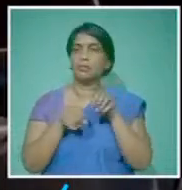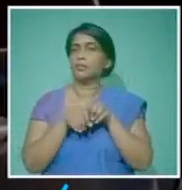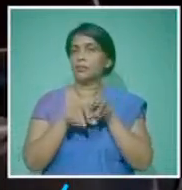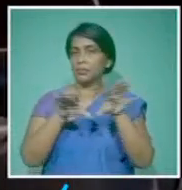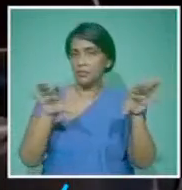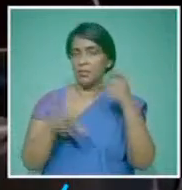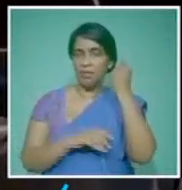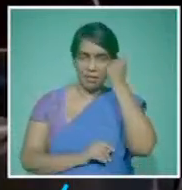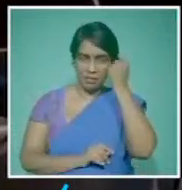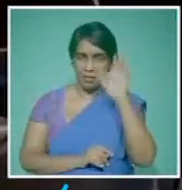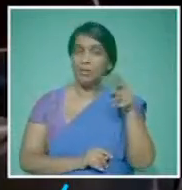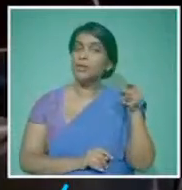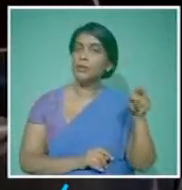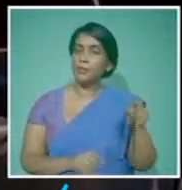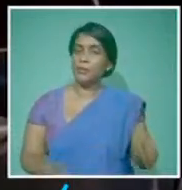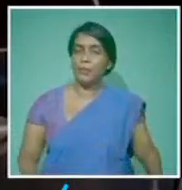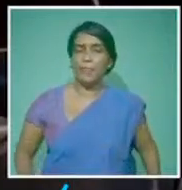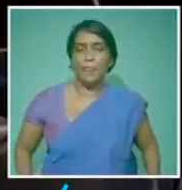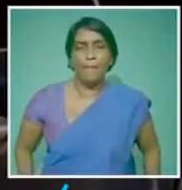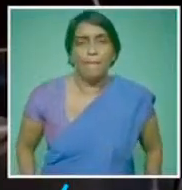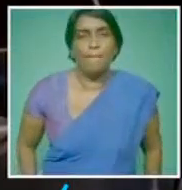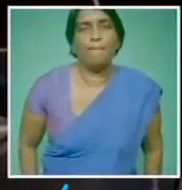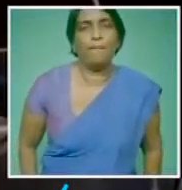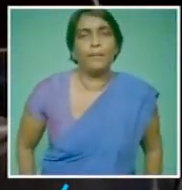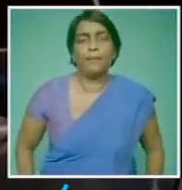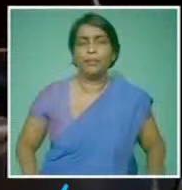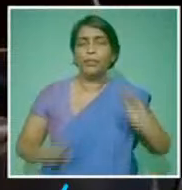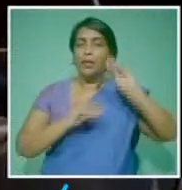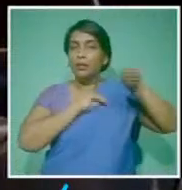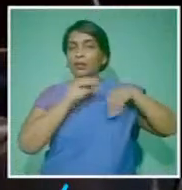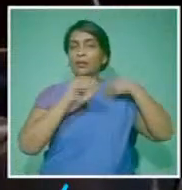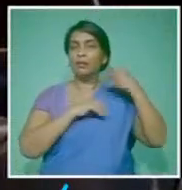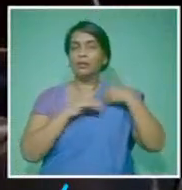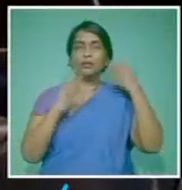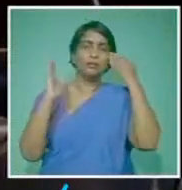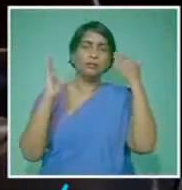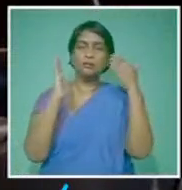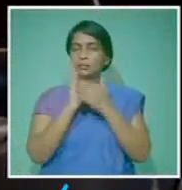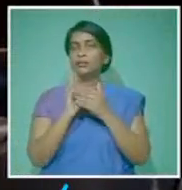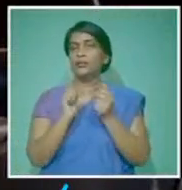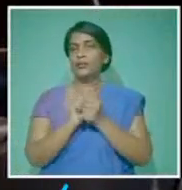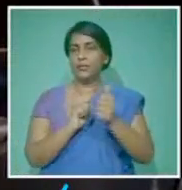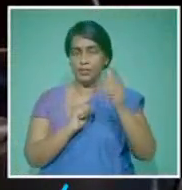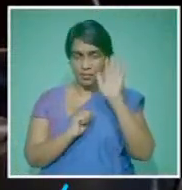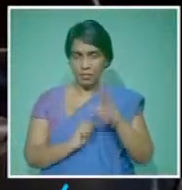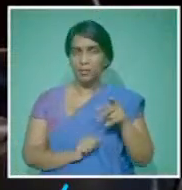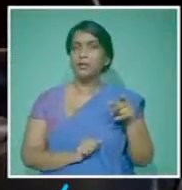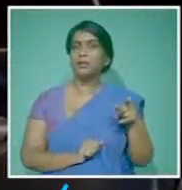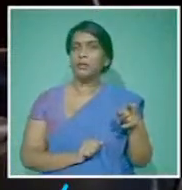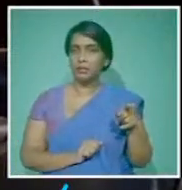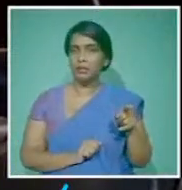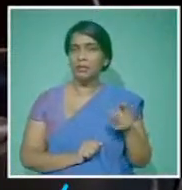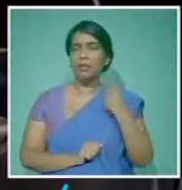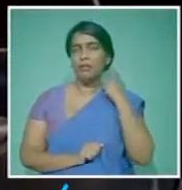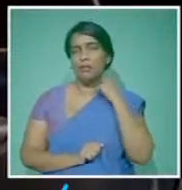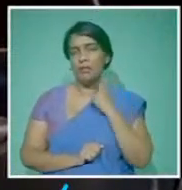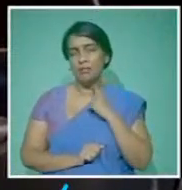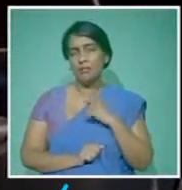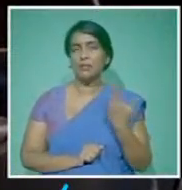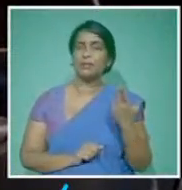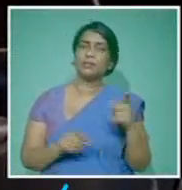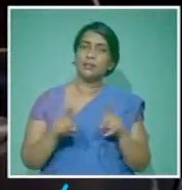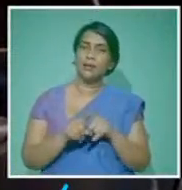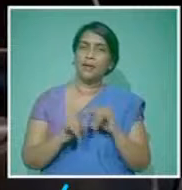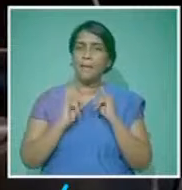තියෙන අදහස. ඒ කියන්නේ ඔවුන් යැපුම් මානසිකත්වයකින් පෙළෙන කම්මැලි එහෙම